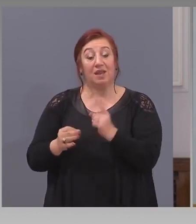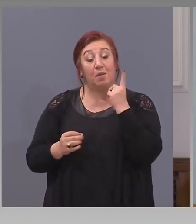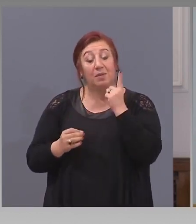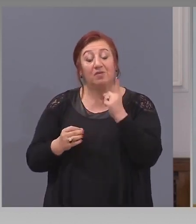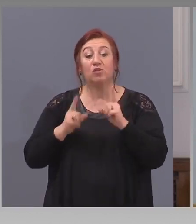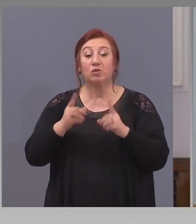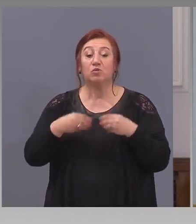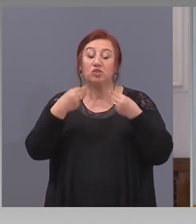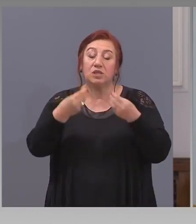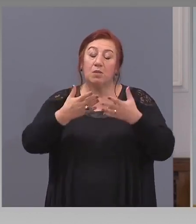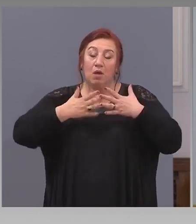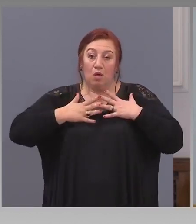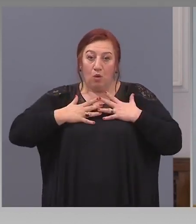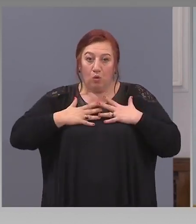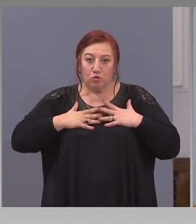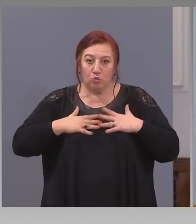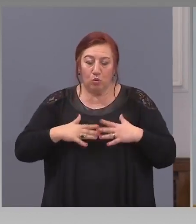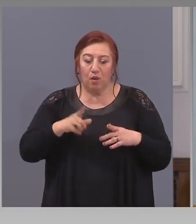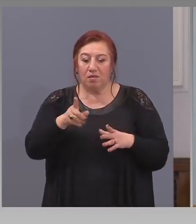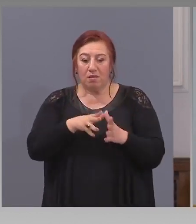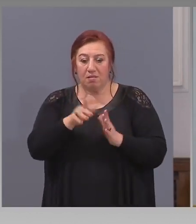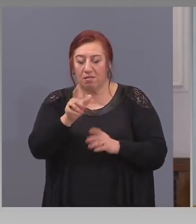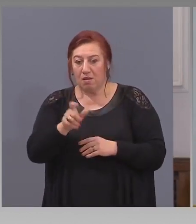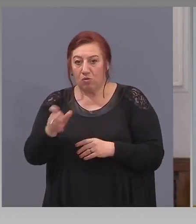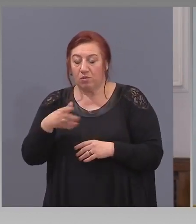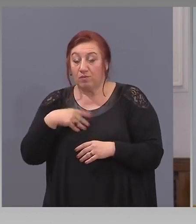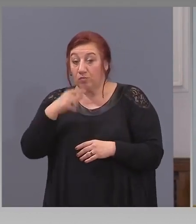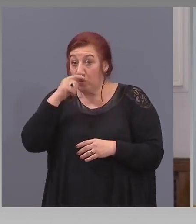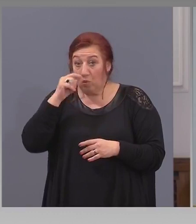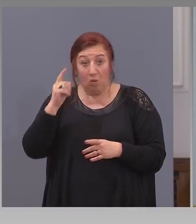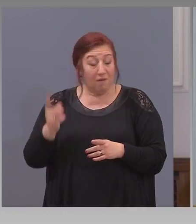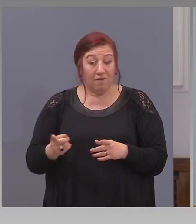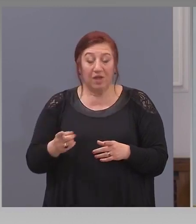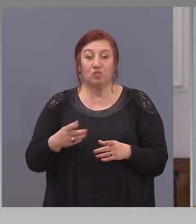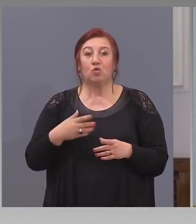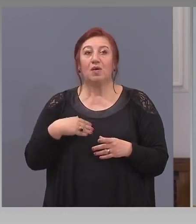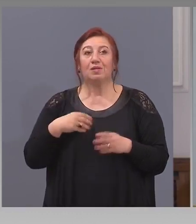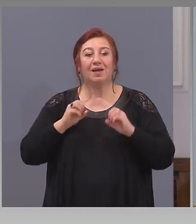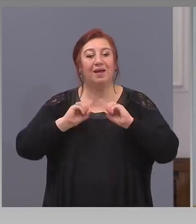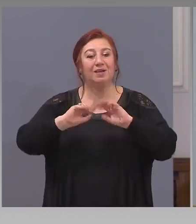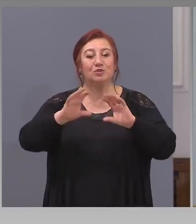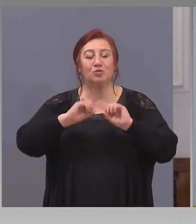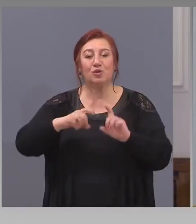успокояваме хората. Много е важно да стои енергията у нас.